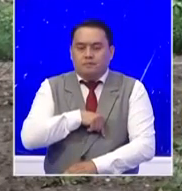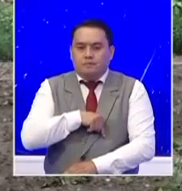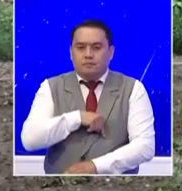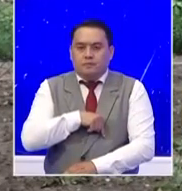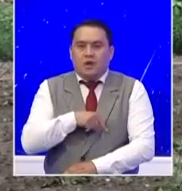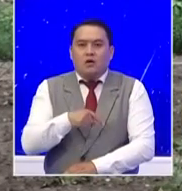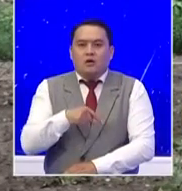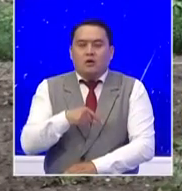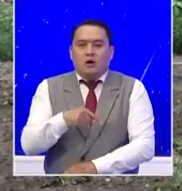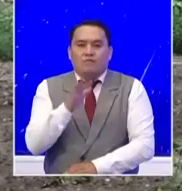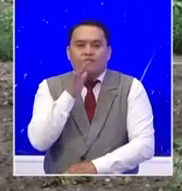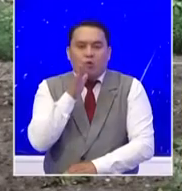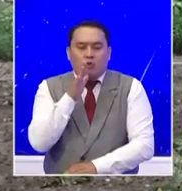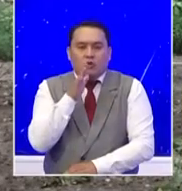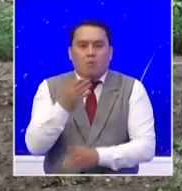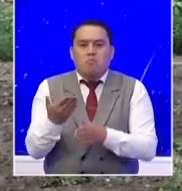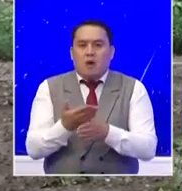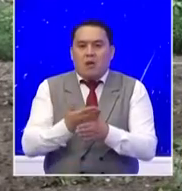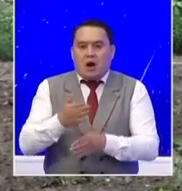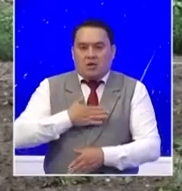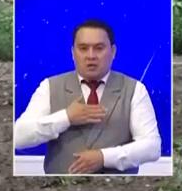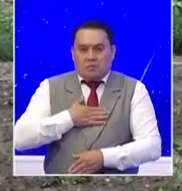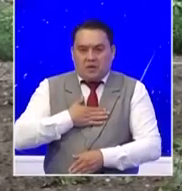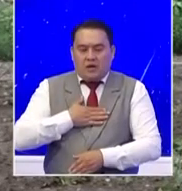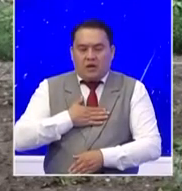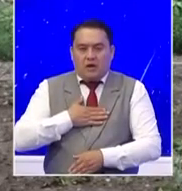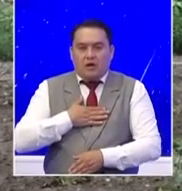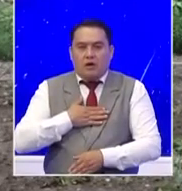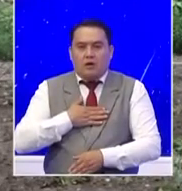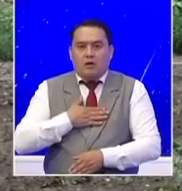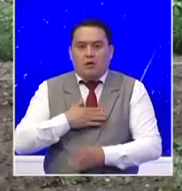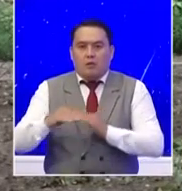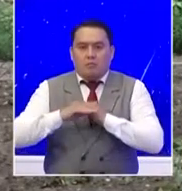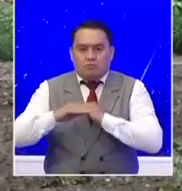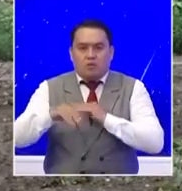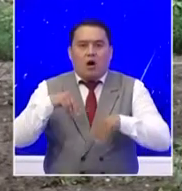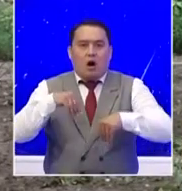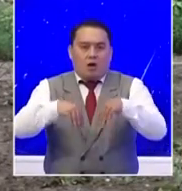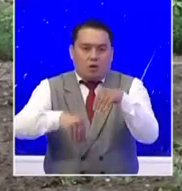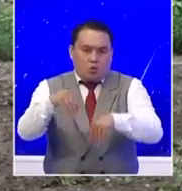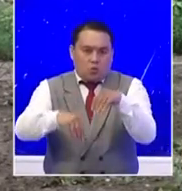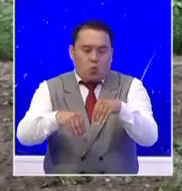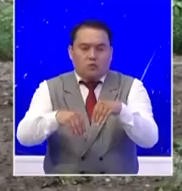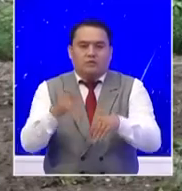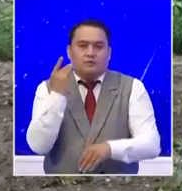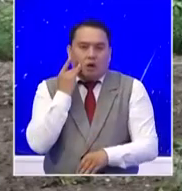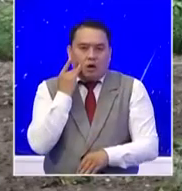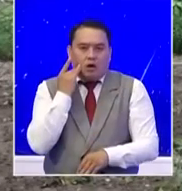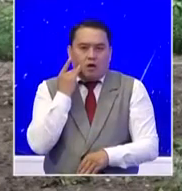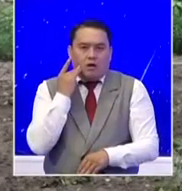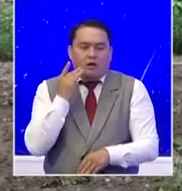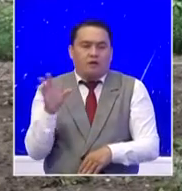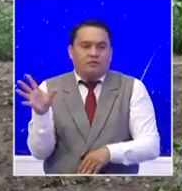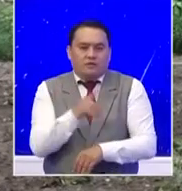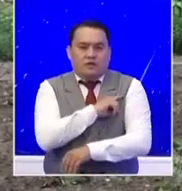несмотря на свои годы, она помогает даже мне по огороду. Занимается рассадой. В общем, в